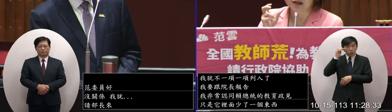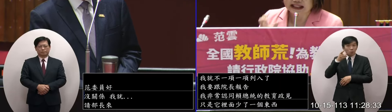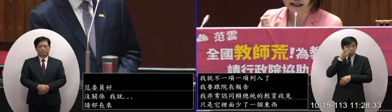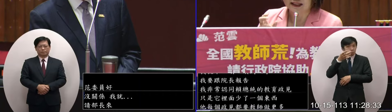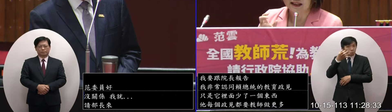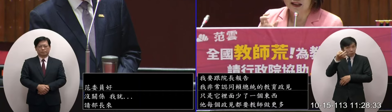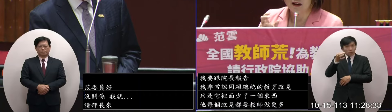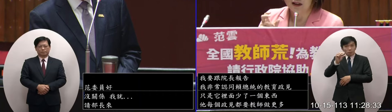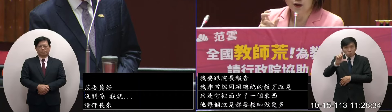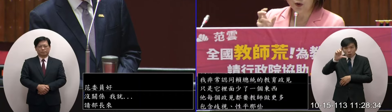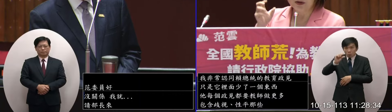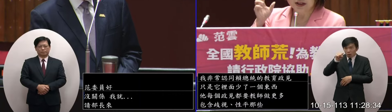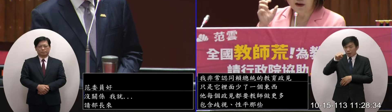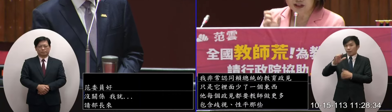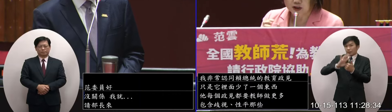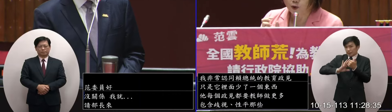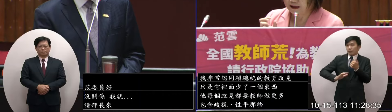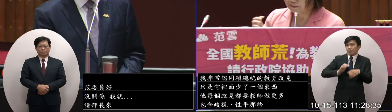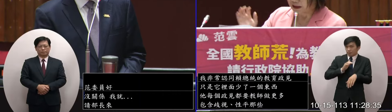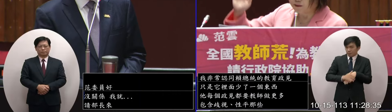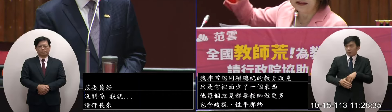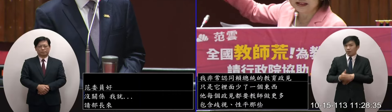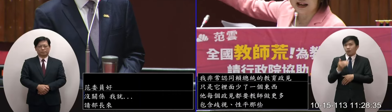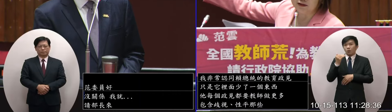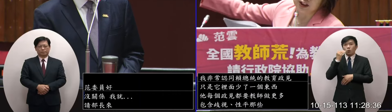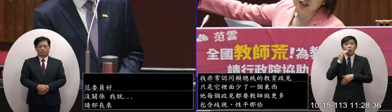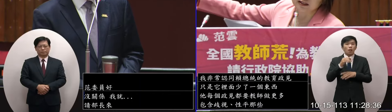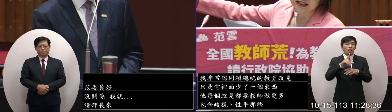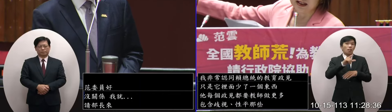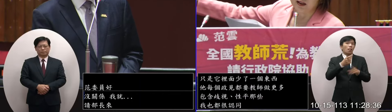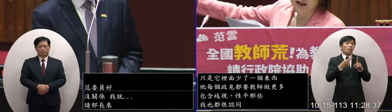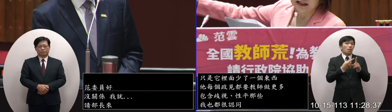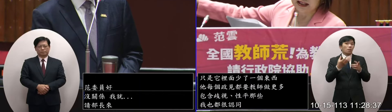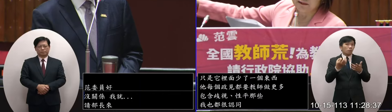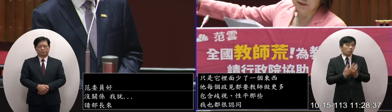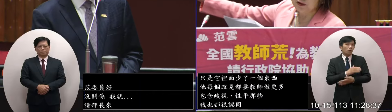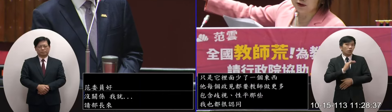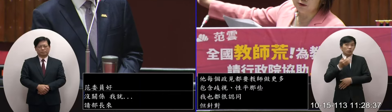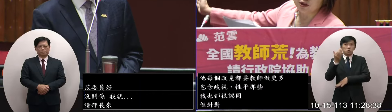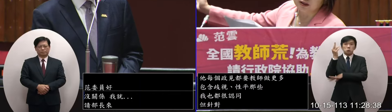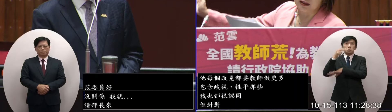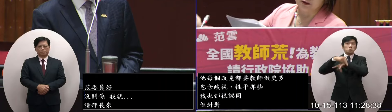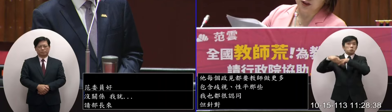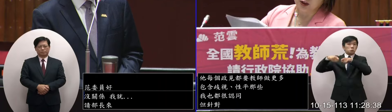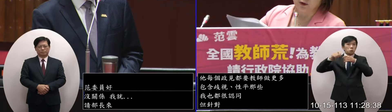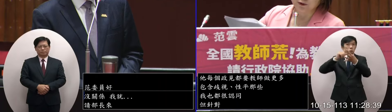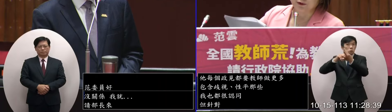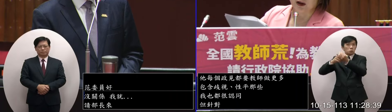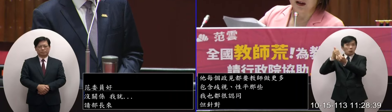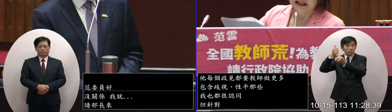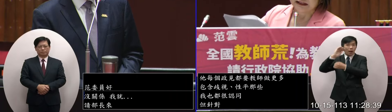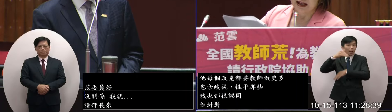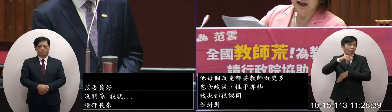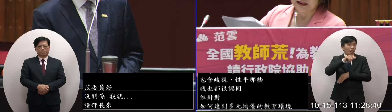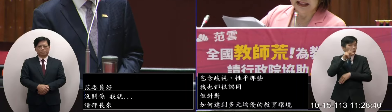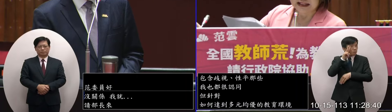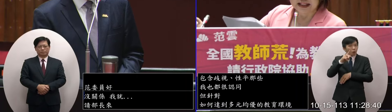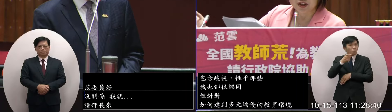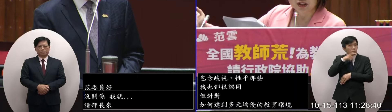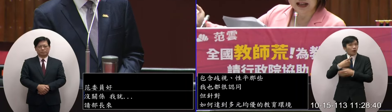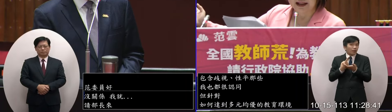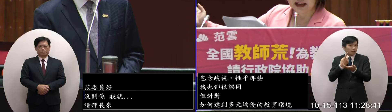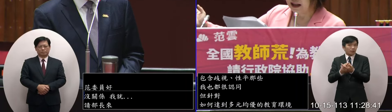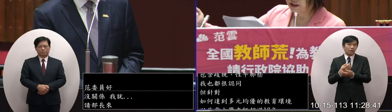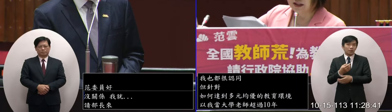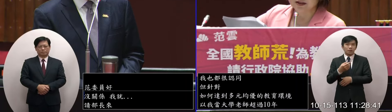软实力。哦，如果教师荒，我们再好的政见哦，那没有优质的老师投入哦，那年